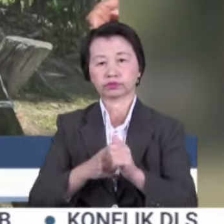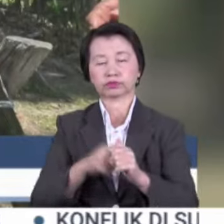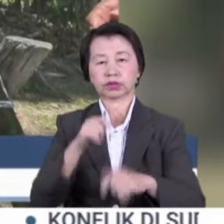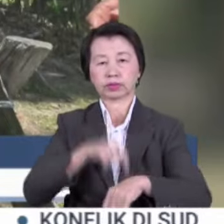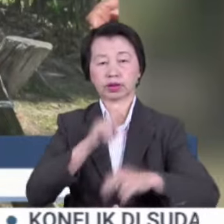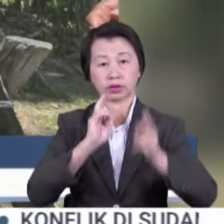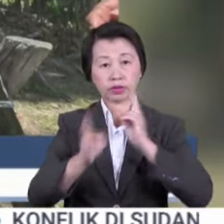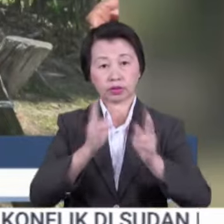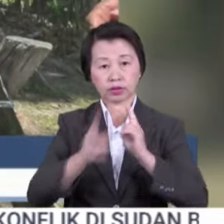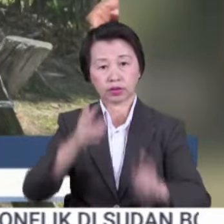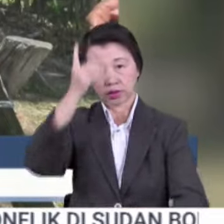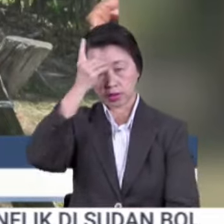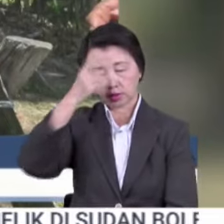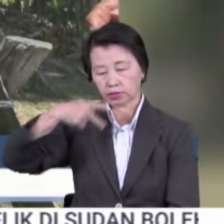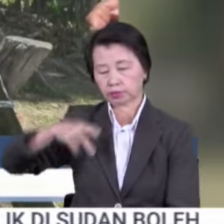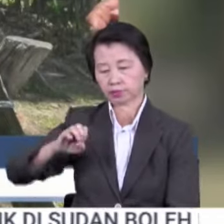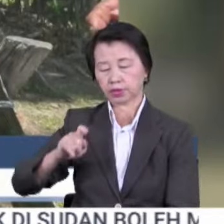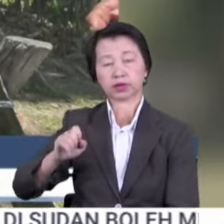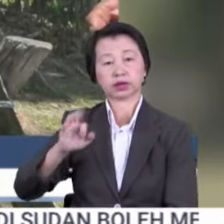berucap pidato